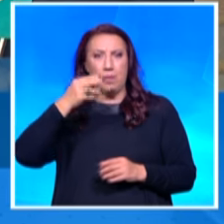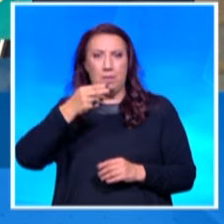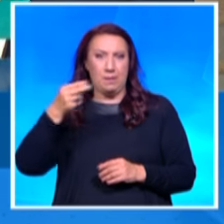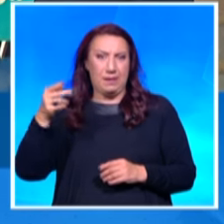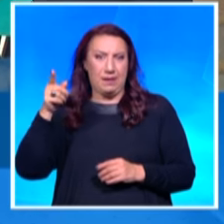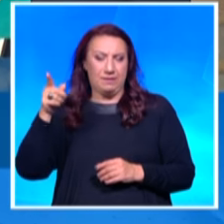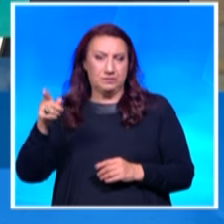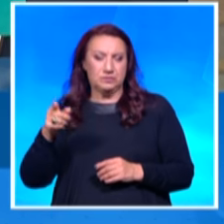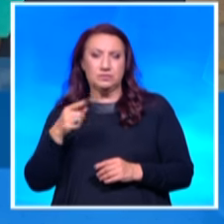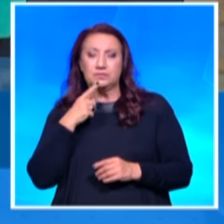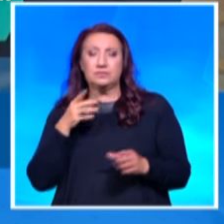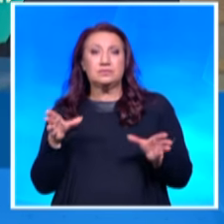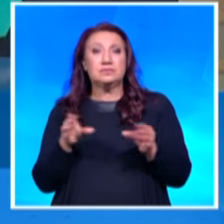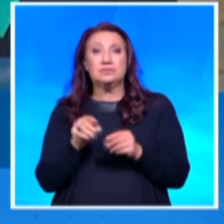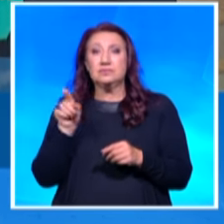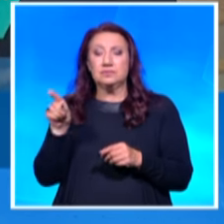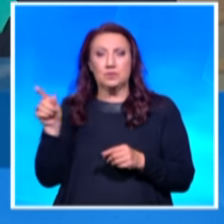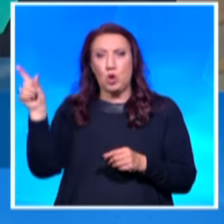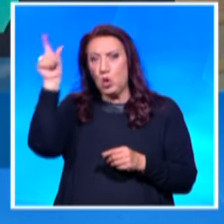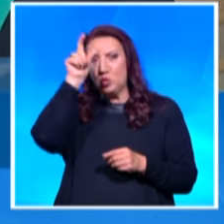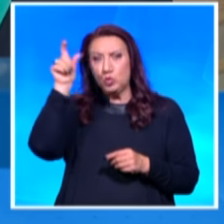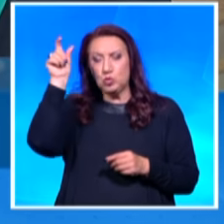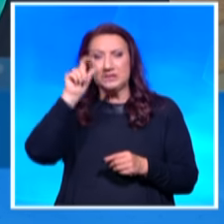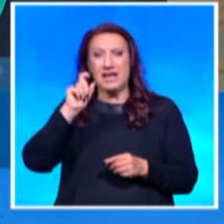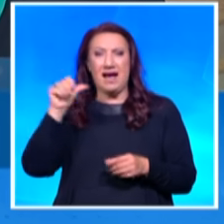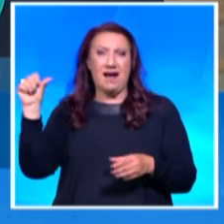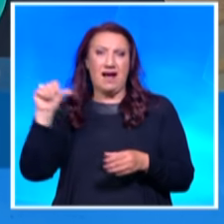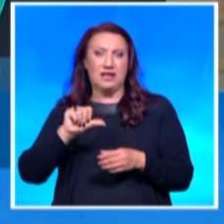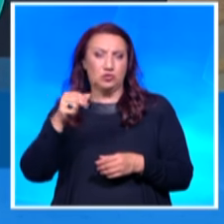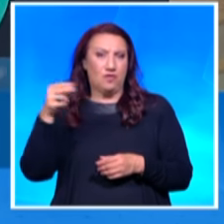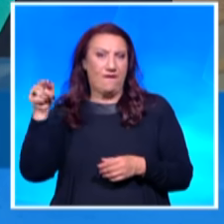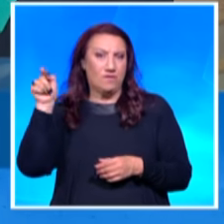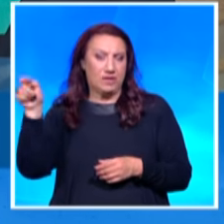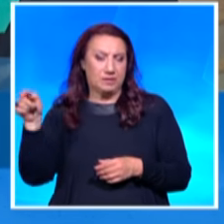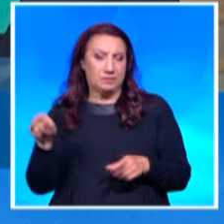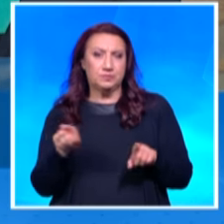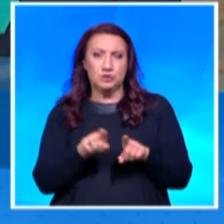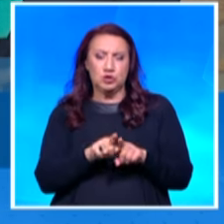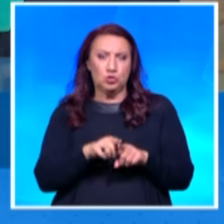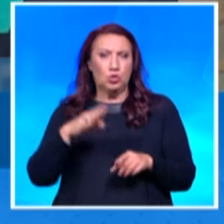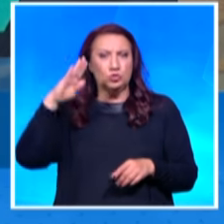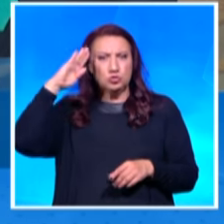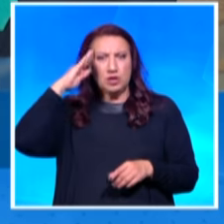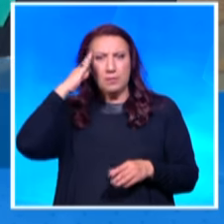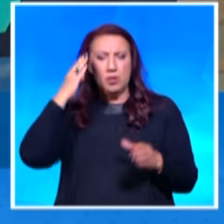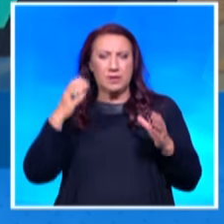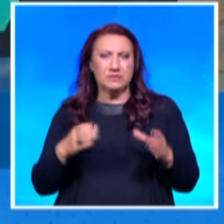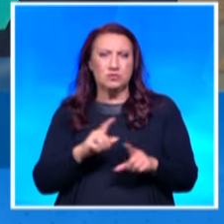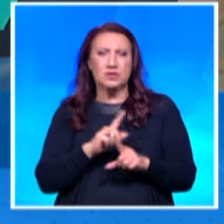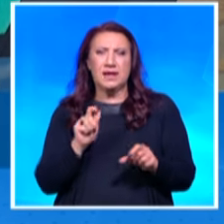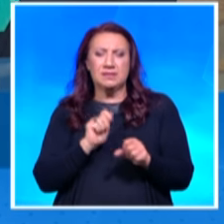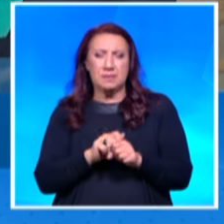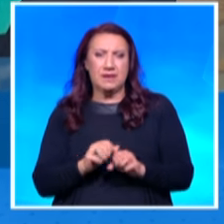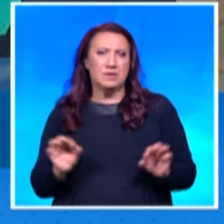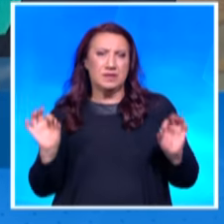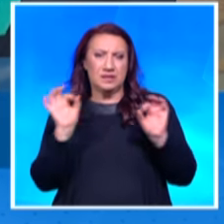с турската газова компания Боташ. Както и това, че служебният кабинет не е направил направил нужното, за да се противопостави